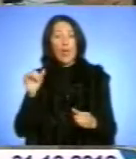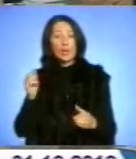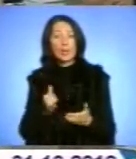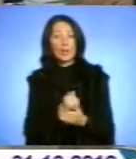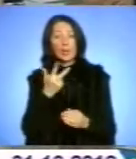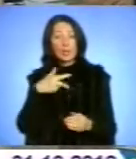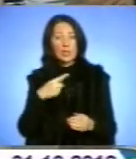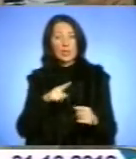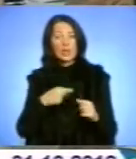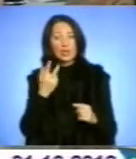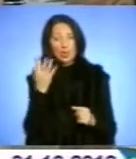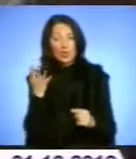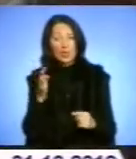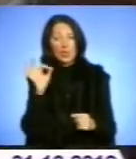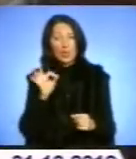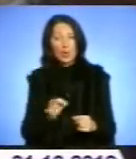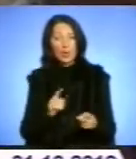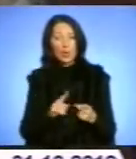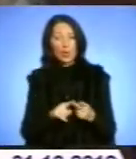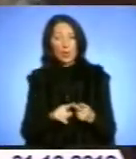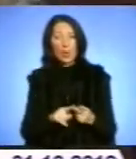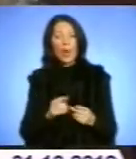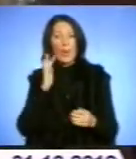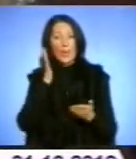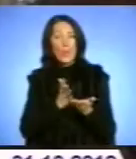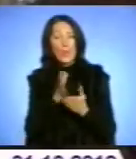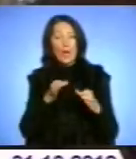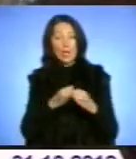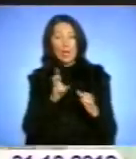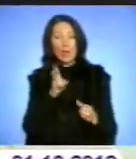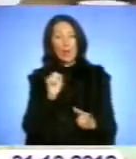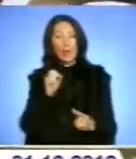30,14%. Другою стала політична партія Всеукраїнське об'єднання «Батьківщина» –